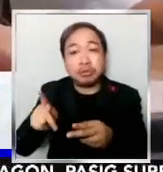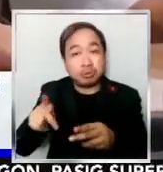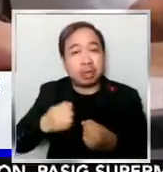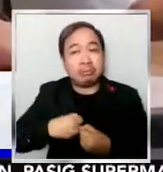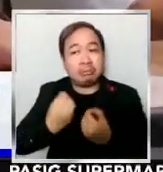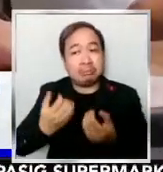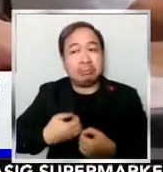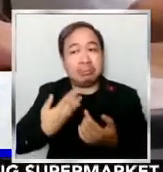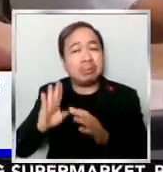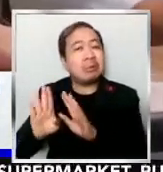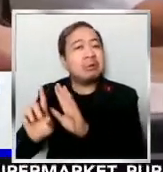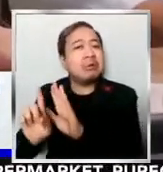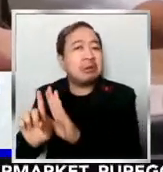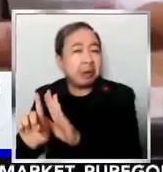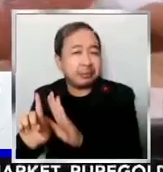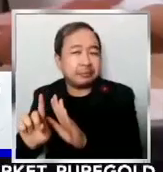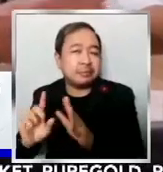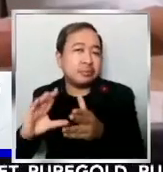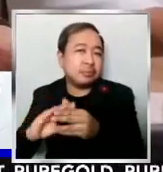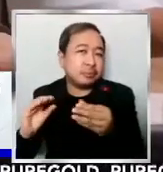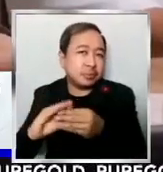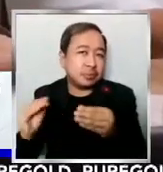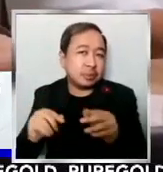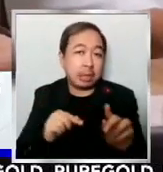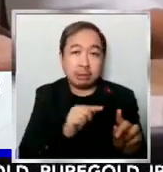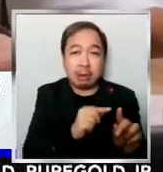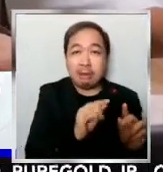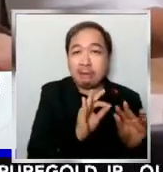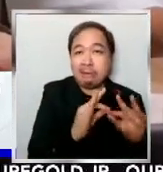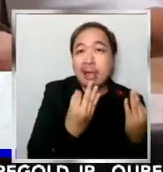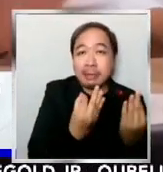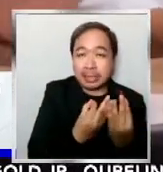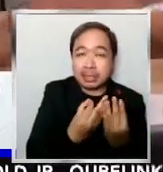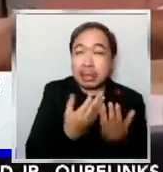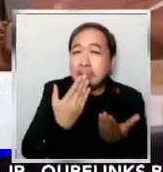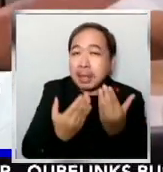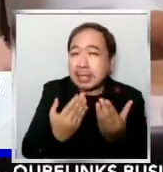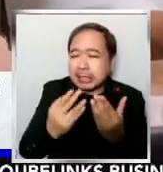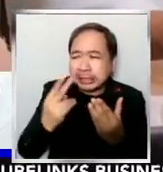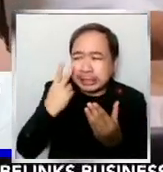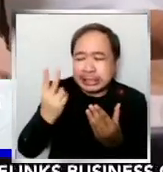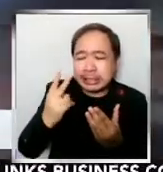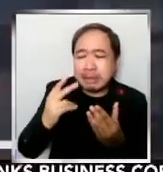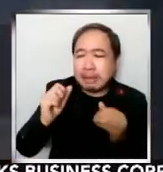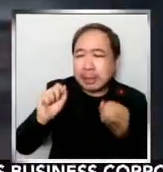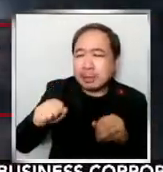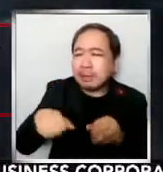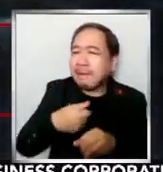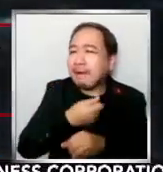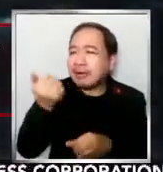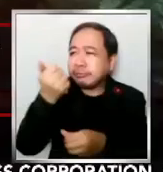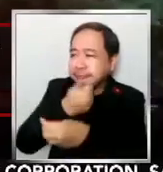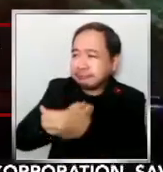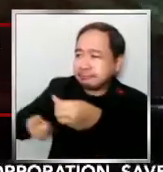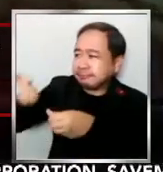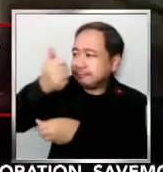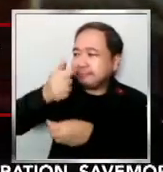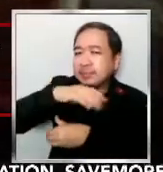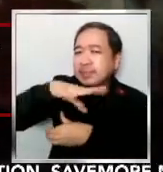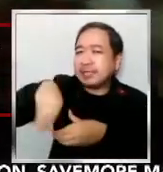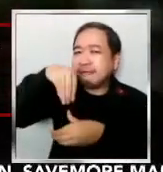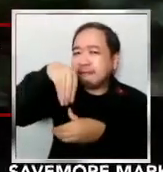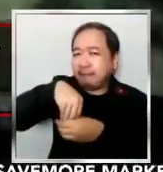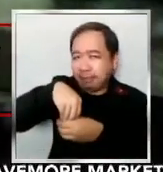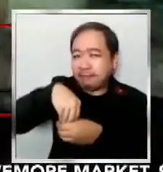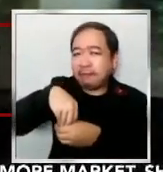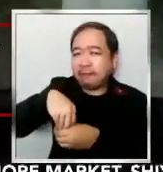ng pamilya mabasa sagot sa posibilidad na may iba pang mastermind sa pagpatay kay Percy Lapid. Hindi kami mag-object kung magkukwalify